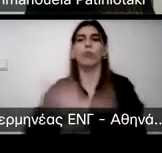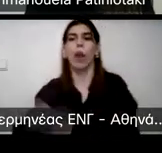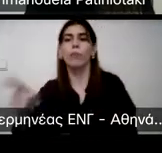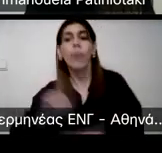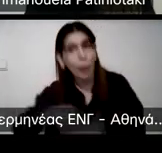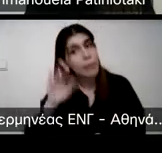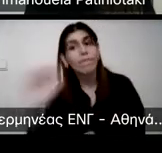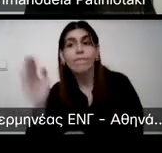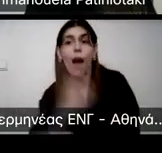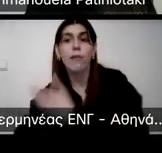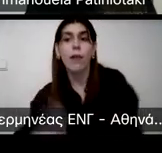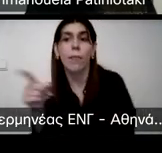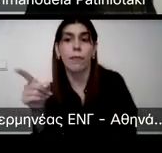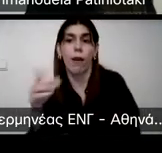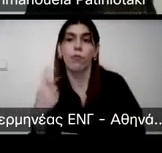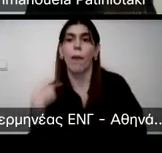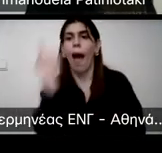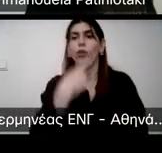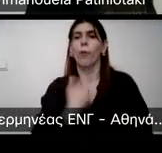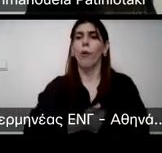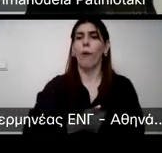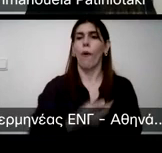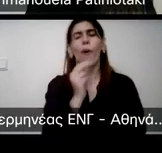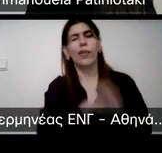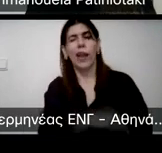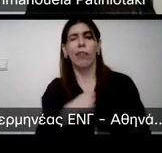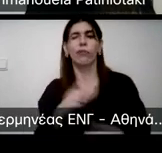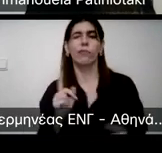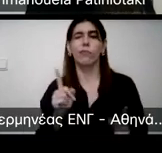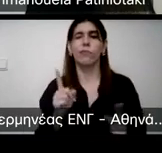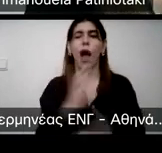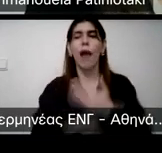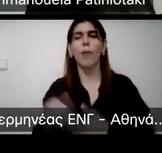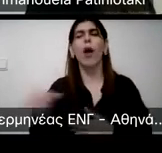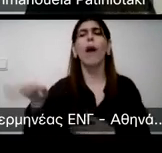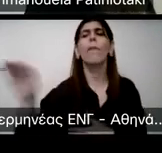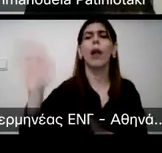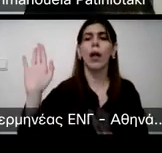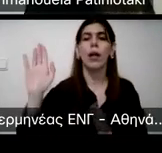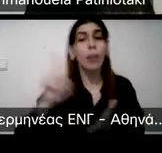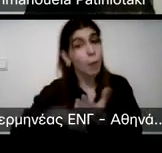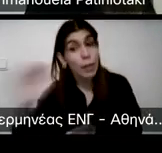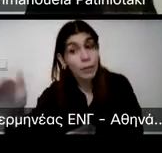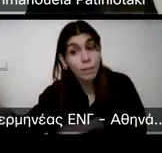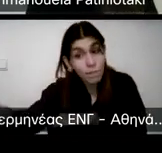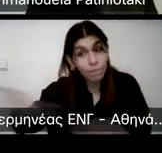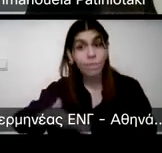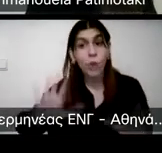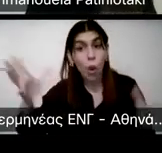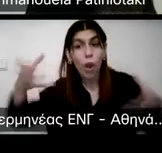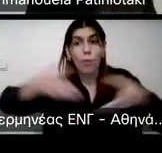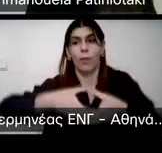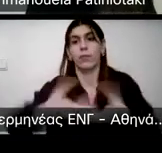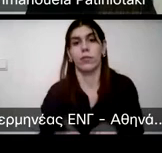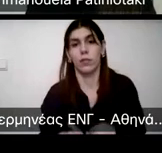ατομικών συμφερόντων. Τυχόν οδηγοί και νομοθετικά κείμενα θα πρέπει να ενημερώνονται και όχι να μένουν στο 2006. Η ενημέρωση